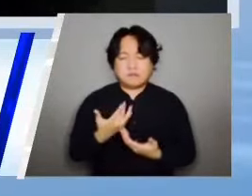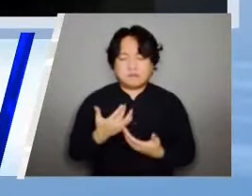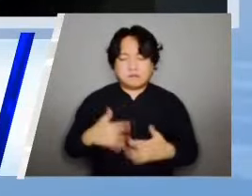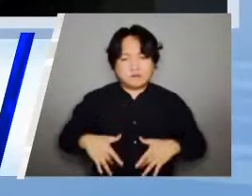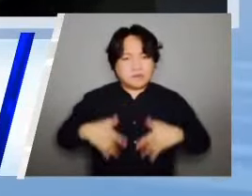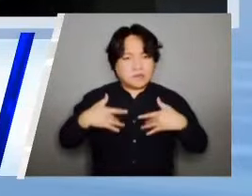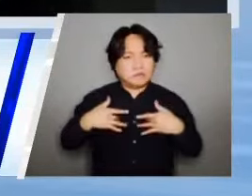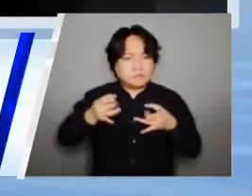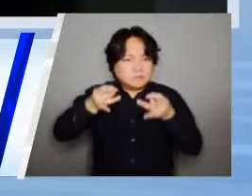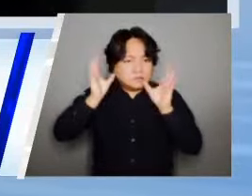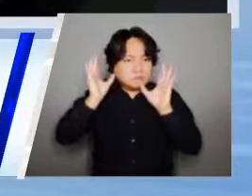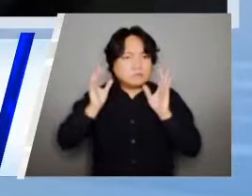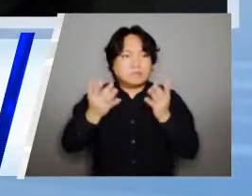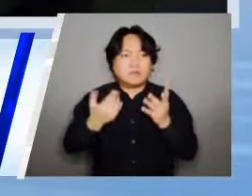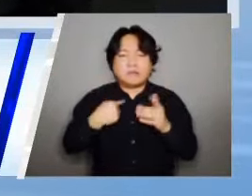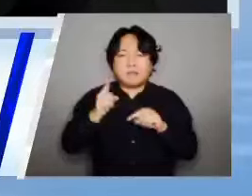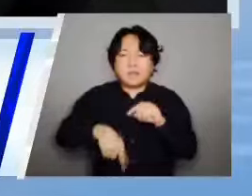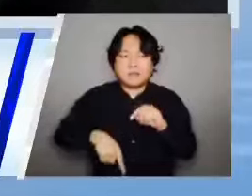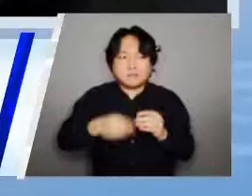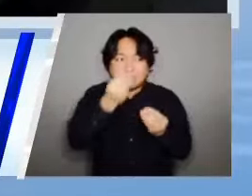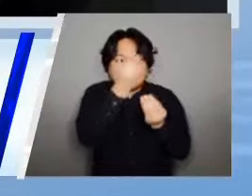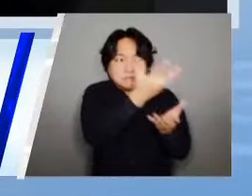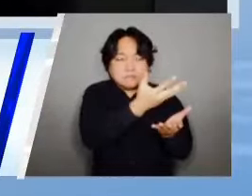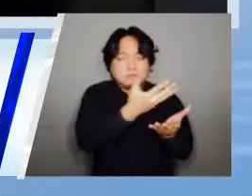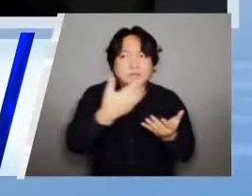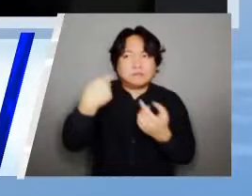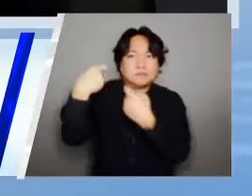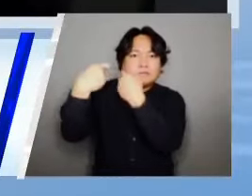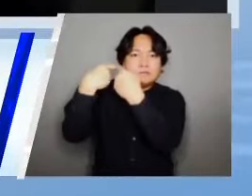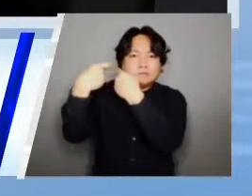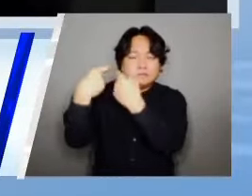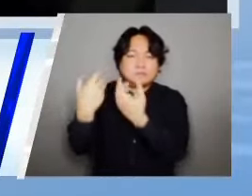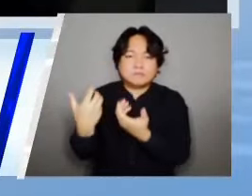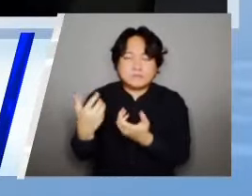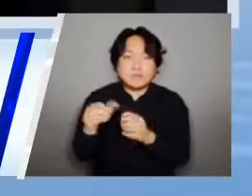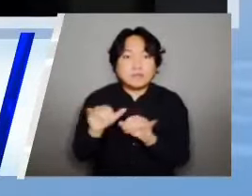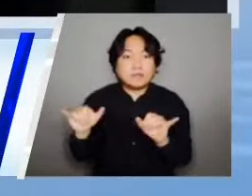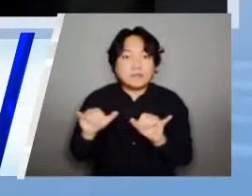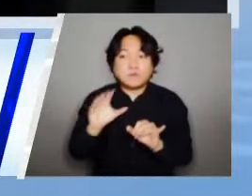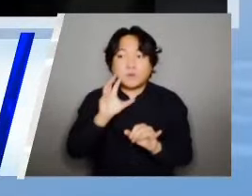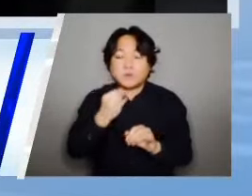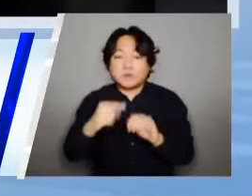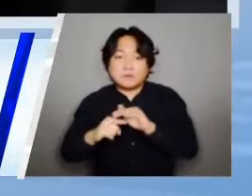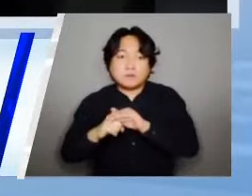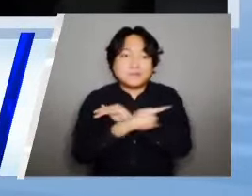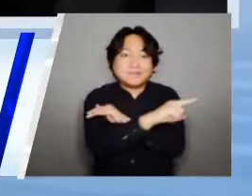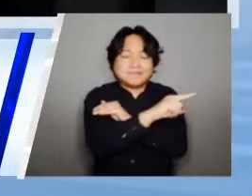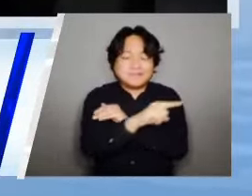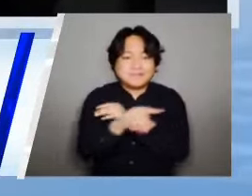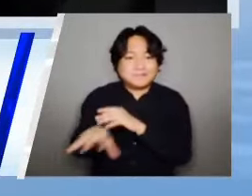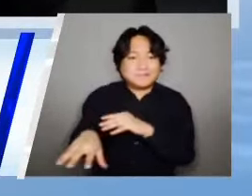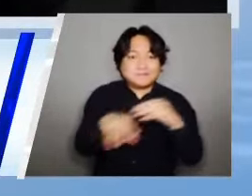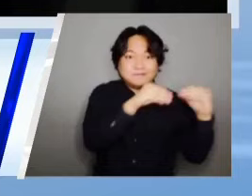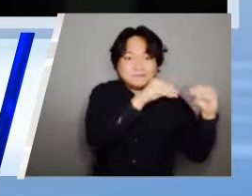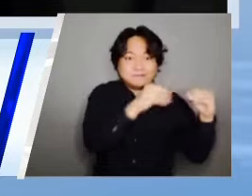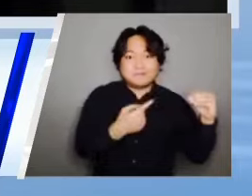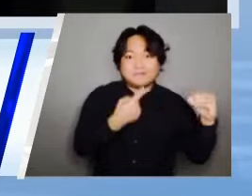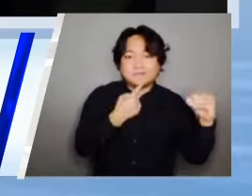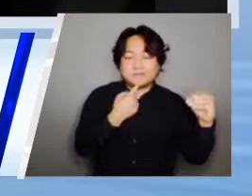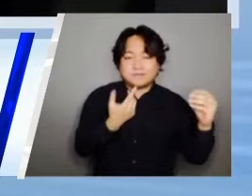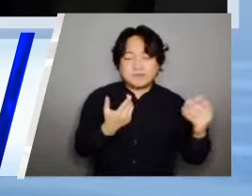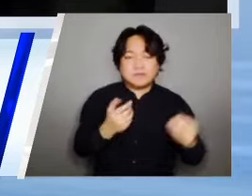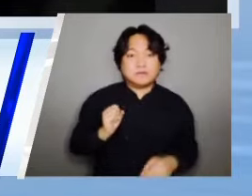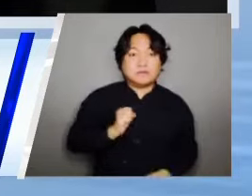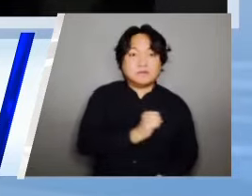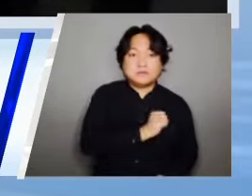punto pang ipinasulat sa kanya ang pangalan ng tumulong sa kanyang pagtakas na kalaunay inilarawan ng Ilang senador na isa sa